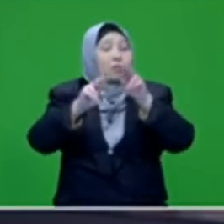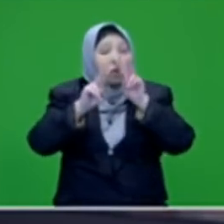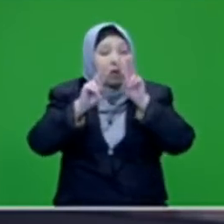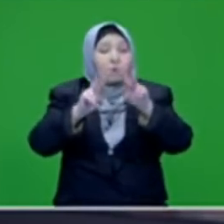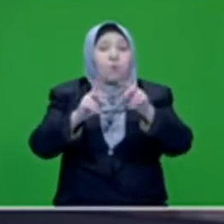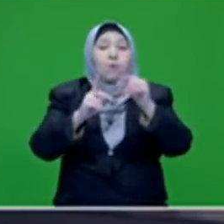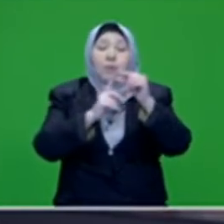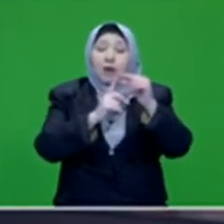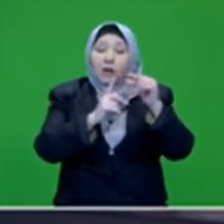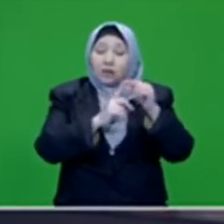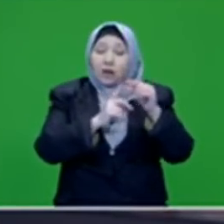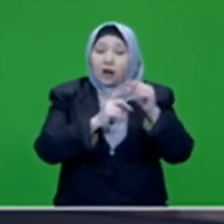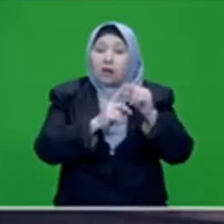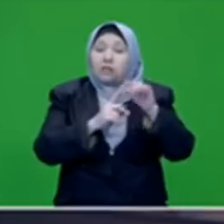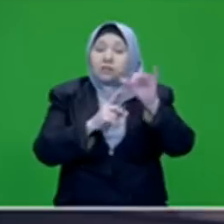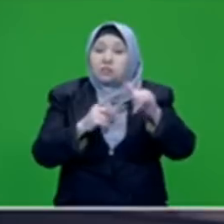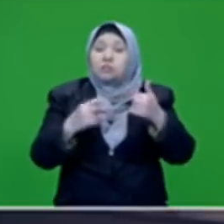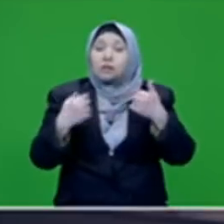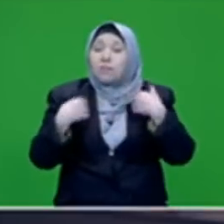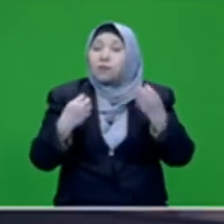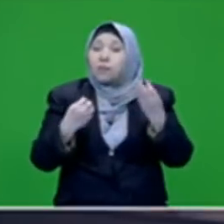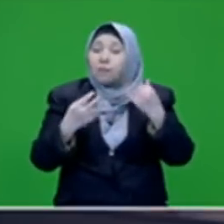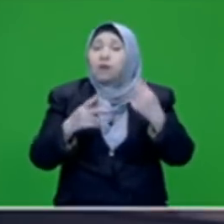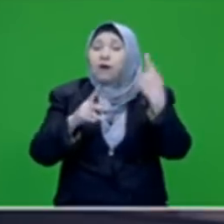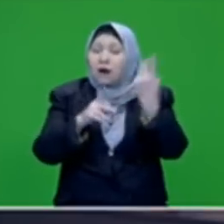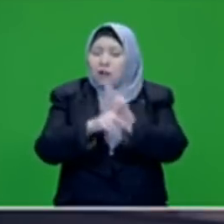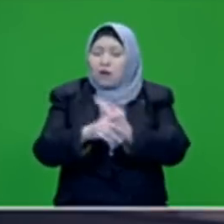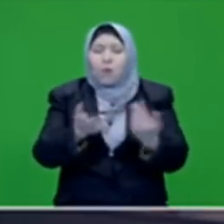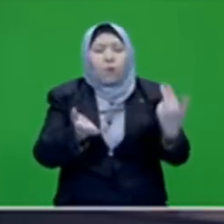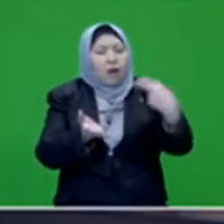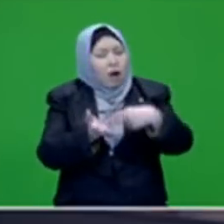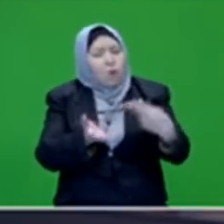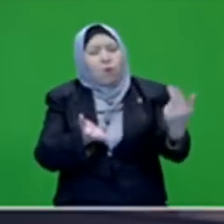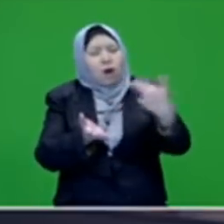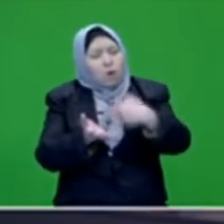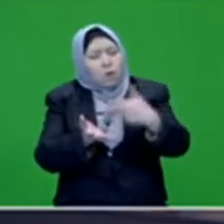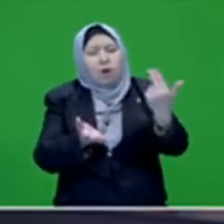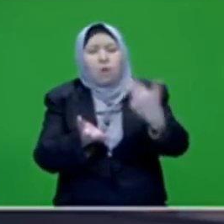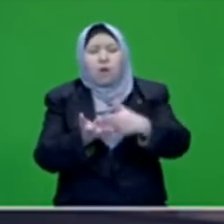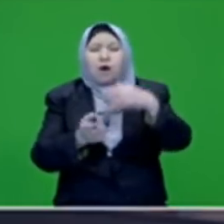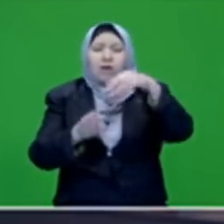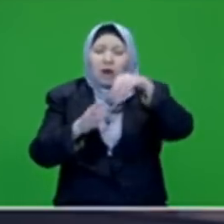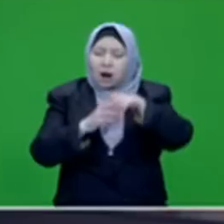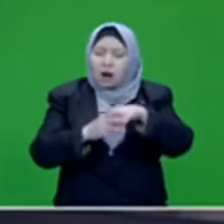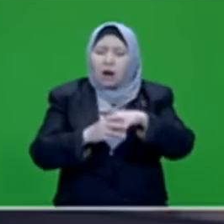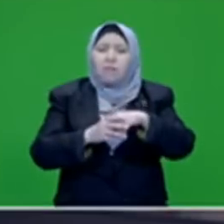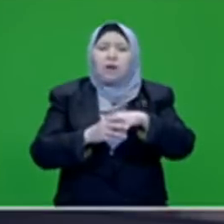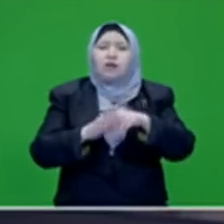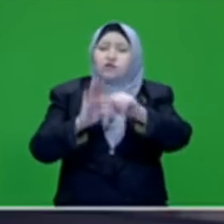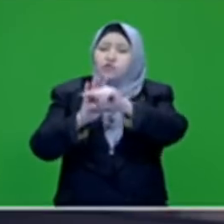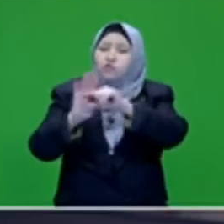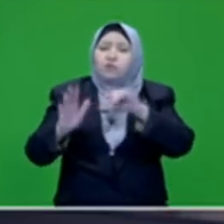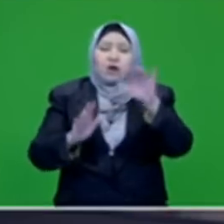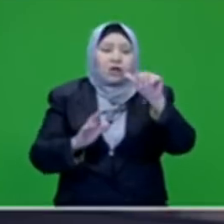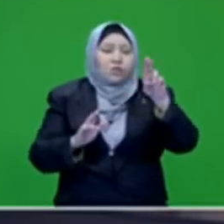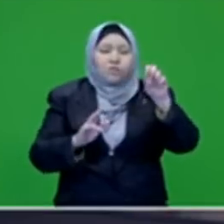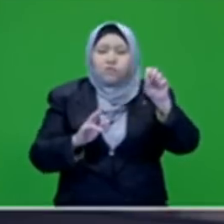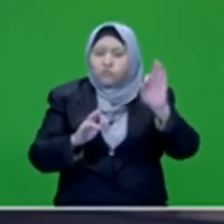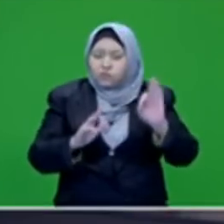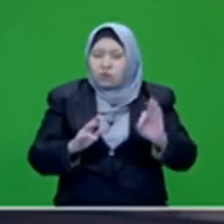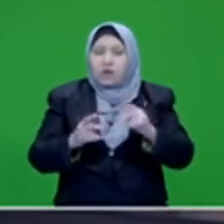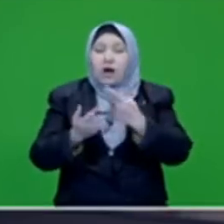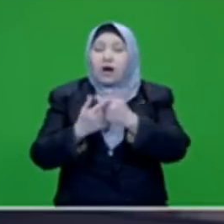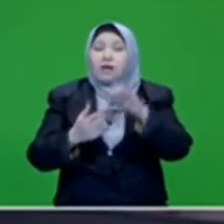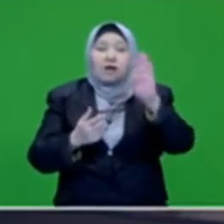ta'wilul ahadith yang beberapa kali berulang di dalam surah Yusuf yang kita ingin pencerahan daripada Dr. Farid Ravi sebentar